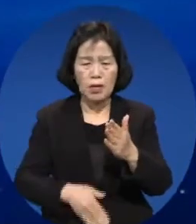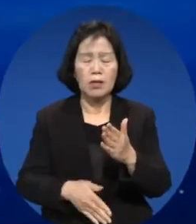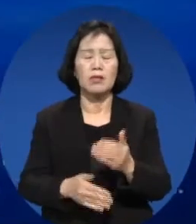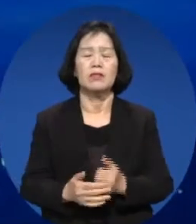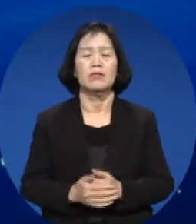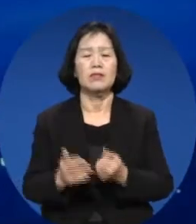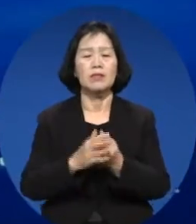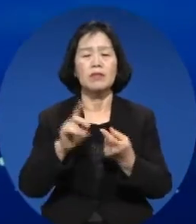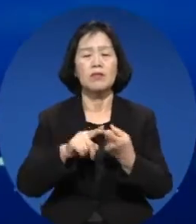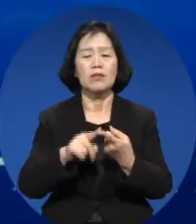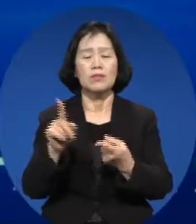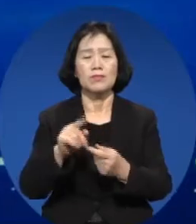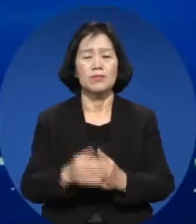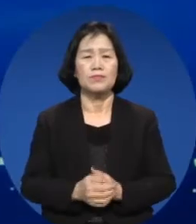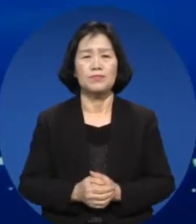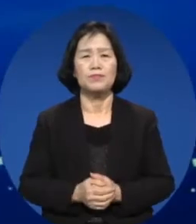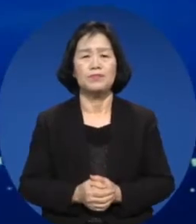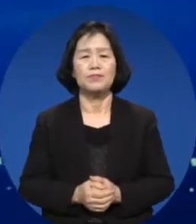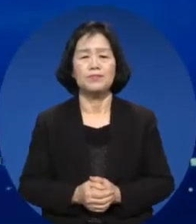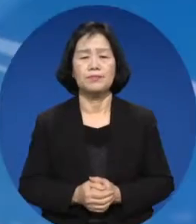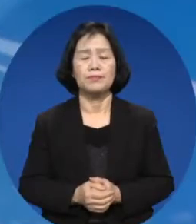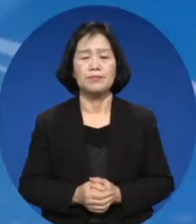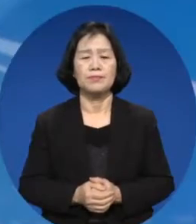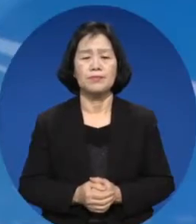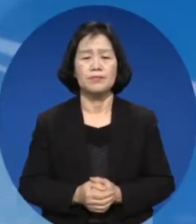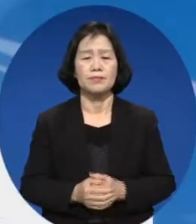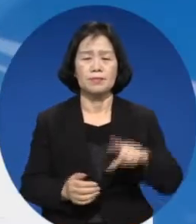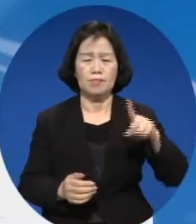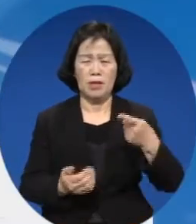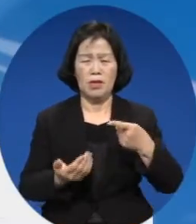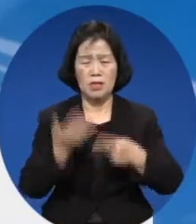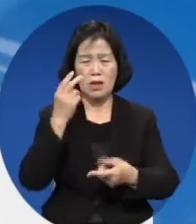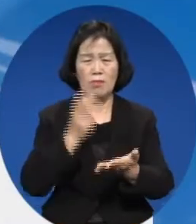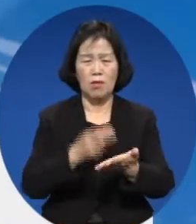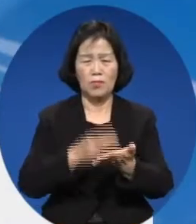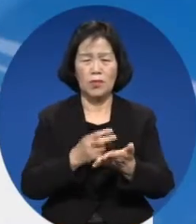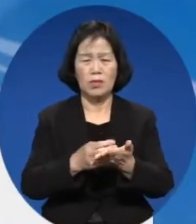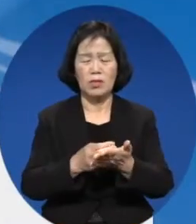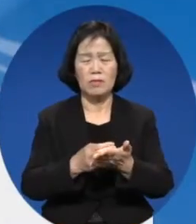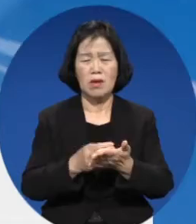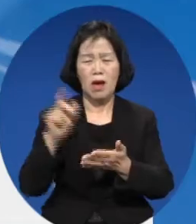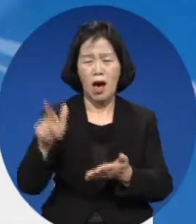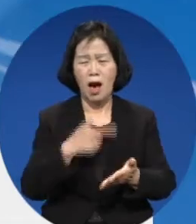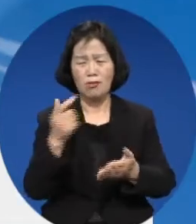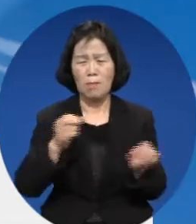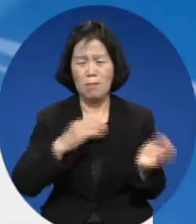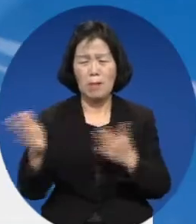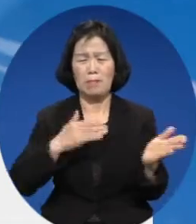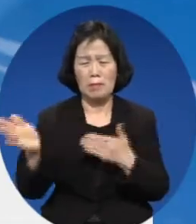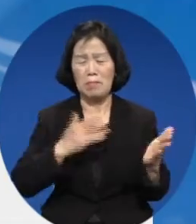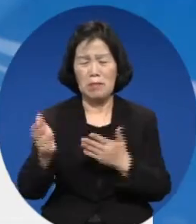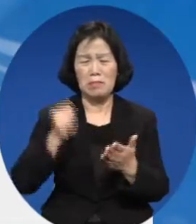부분들도 좀 짚어야 되지 않겠습니까? 네, 저는 뭐 그 100개가 넘는 법들이 지금 벌써 이제 하루에 몇 개씩 이렇게 네. 100개씩 막